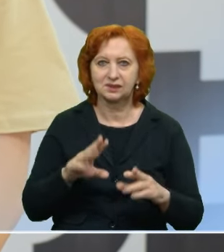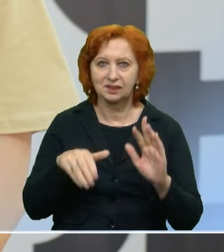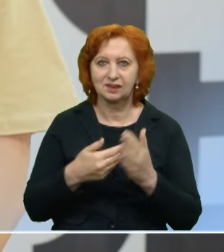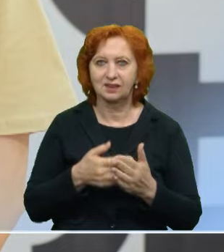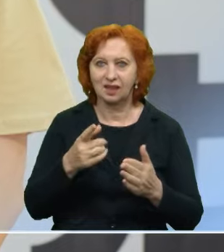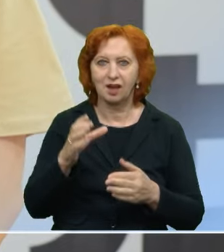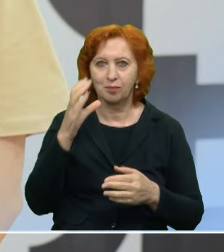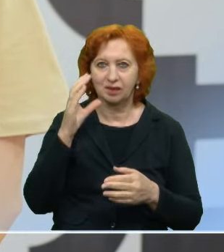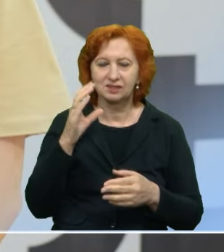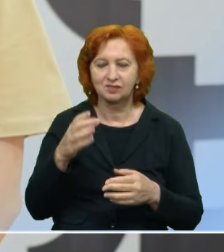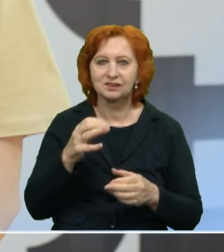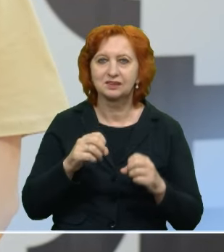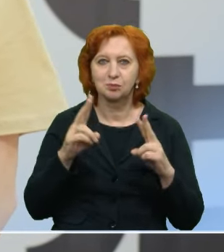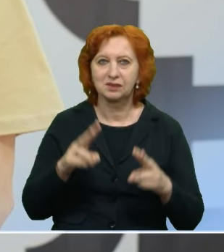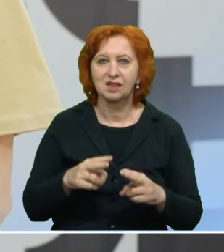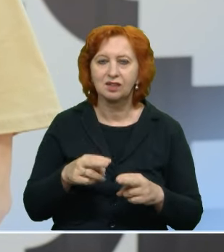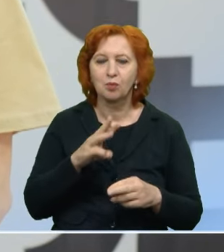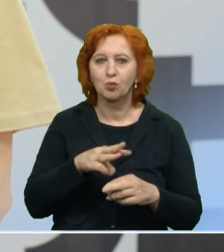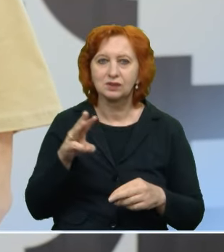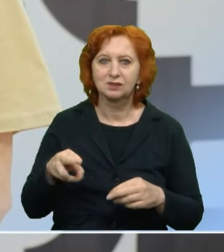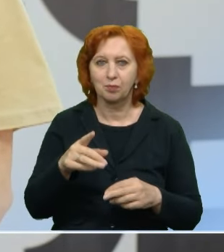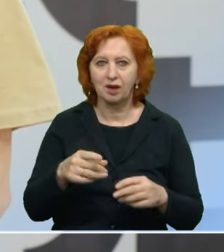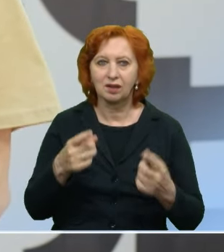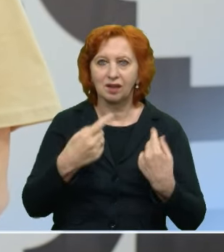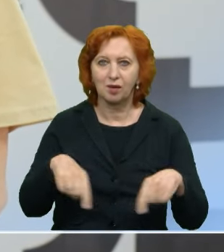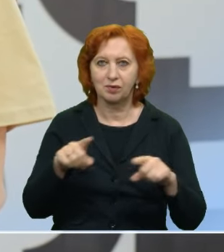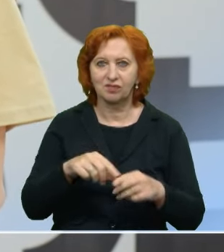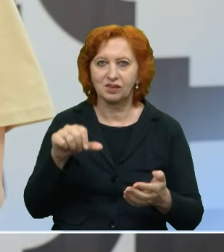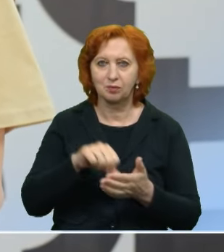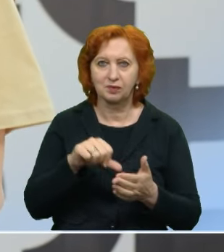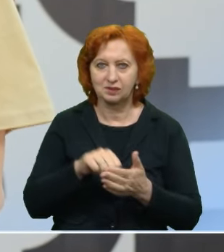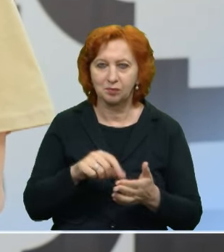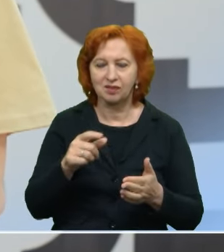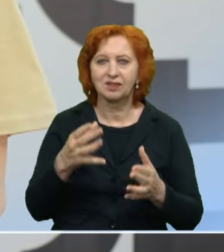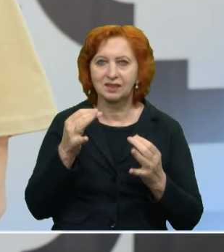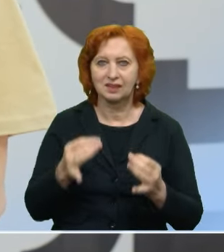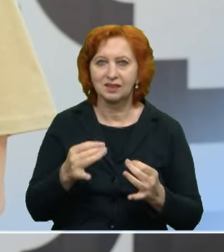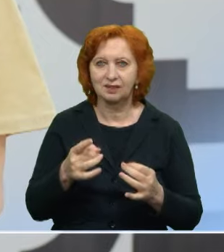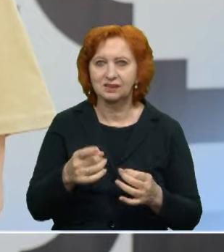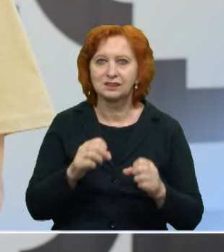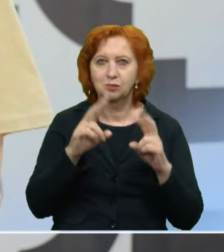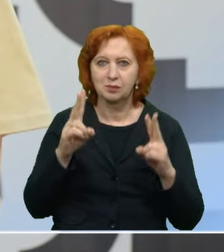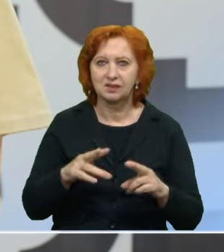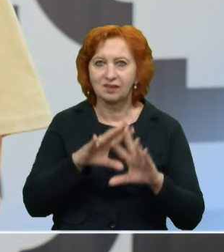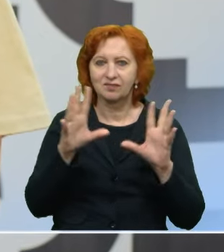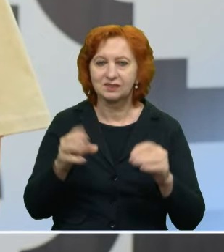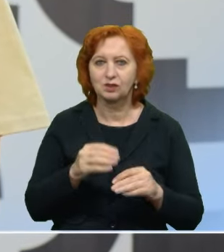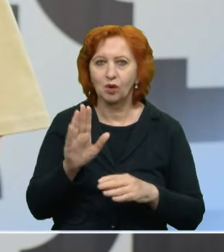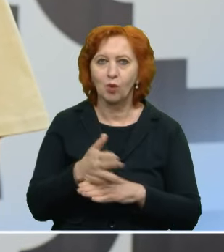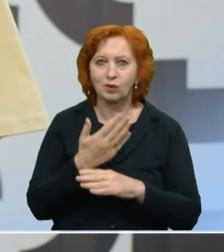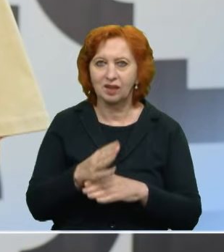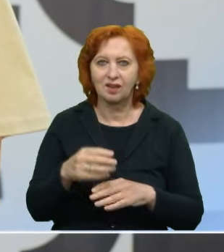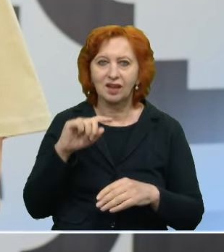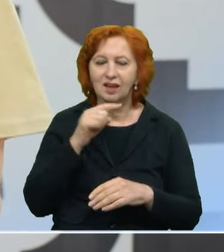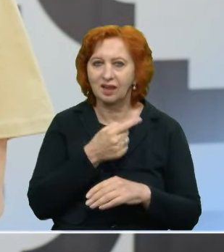муниципальных образований, для специалистов муниципальных образований. В этом году у нас присутствуют и специалисты муниципальных образований, и специалисты всех подведомственных учреждений,